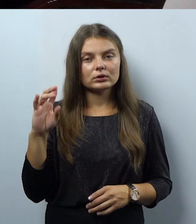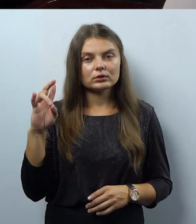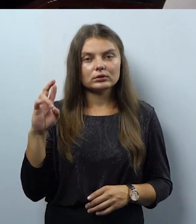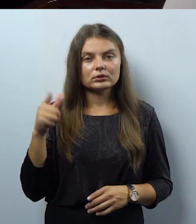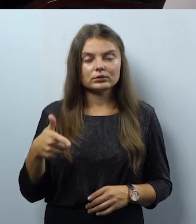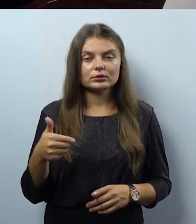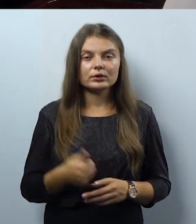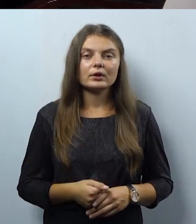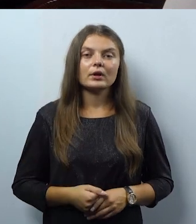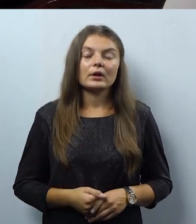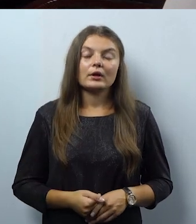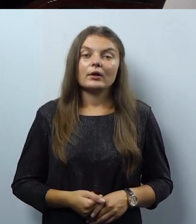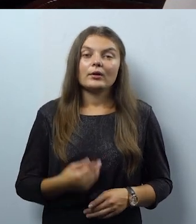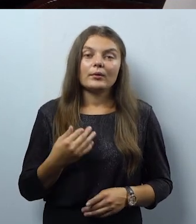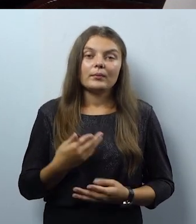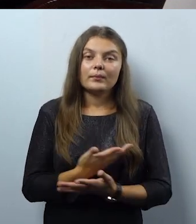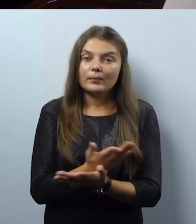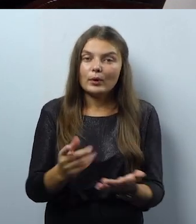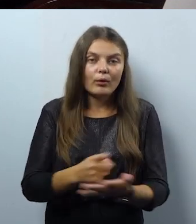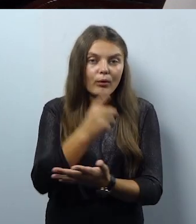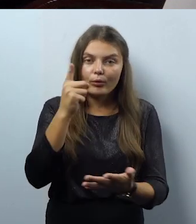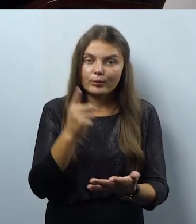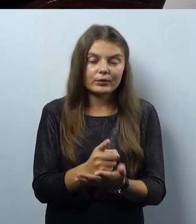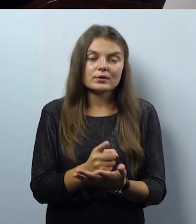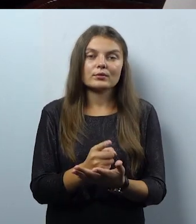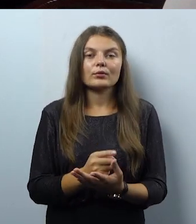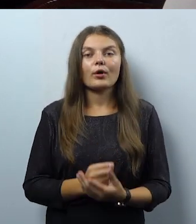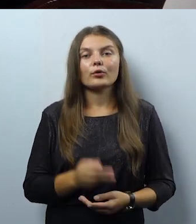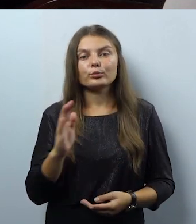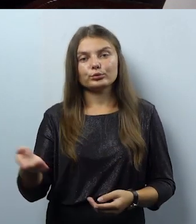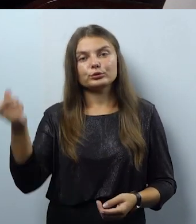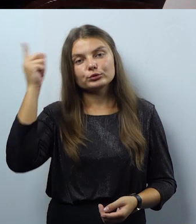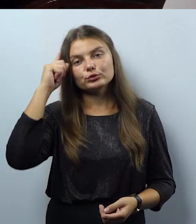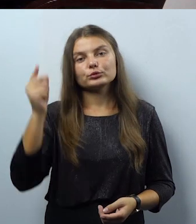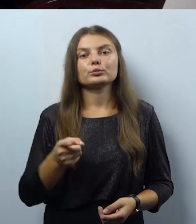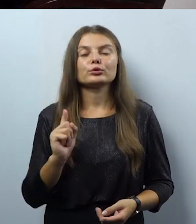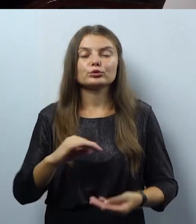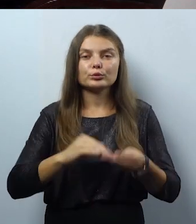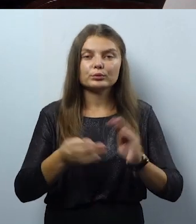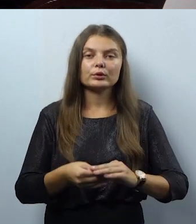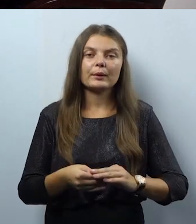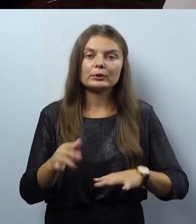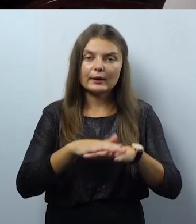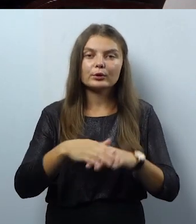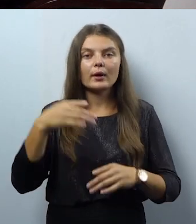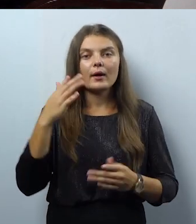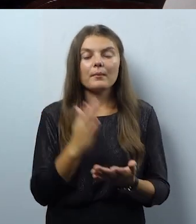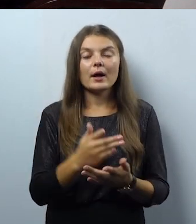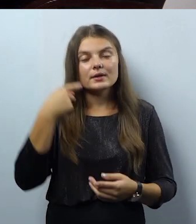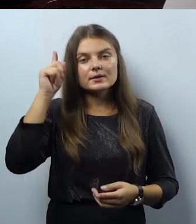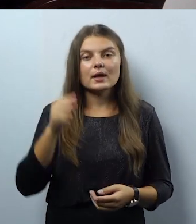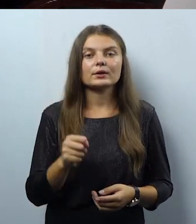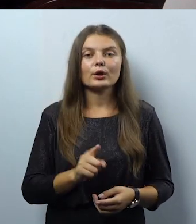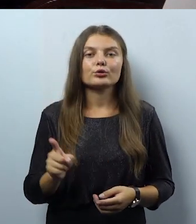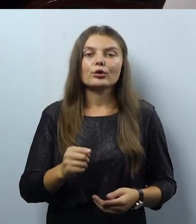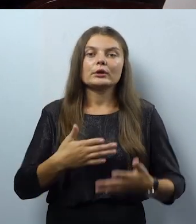питання. Громада має знати, в яких умовах вона живе екологічних, чим вона дихає, яку п'є воду, якої якості і все решта. Ну,